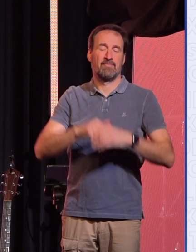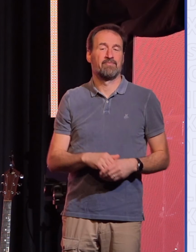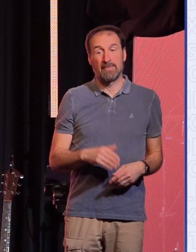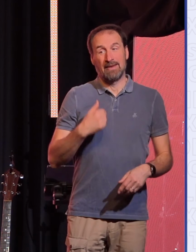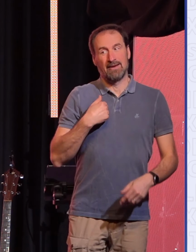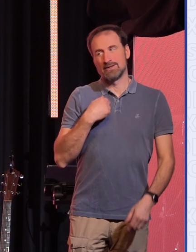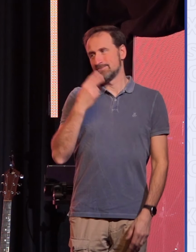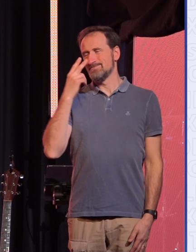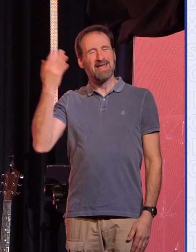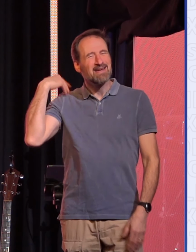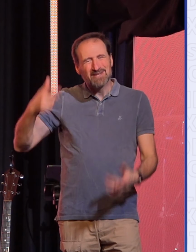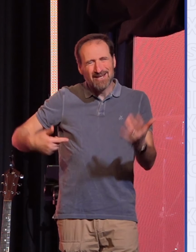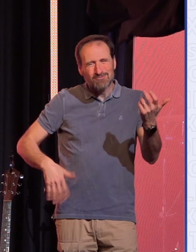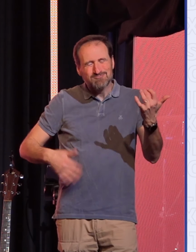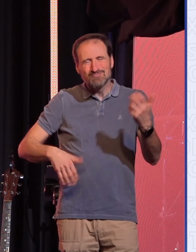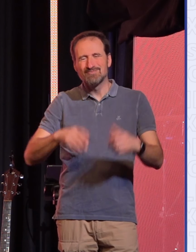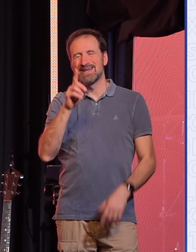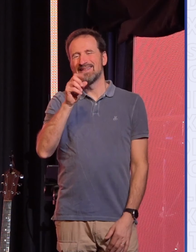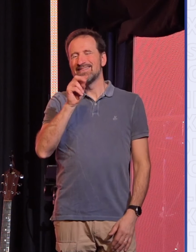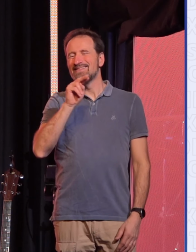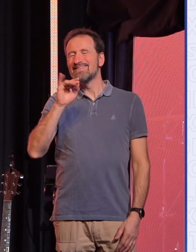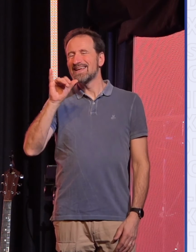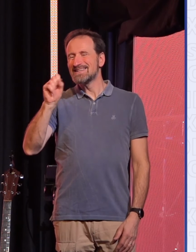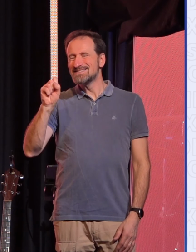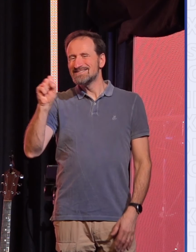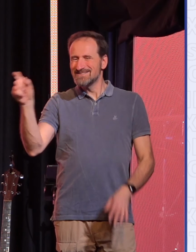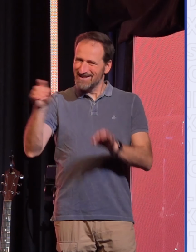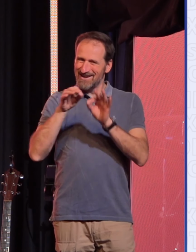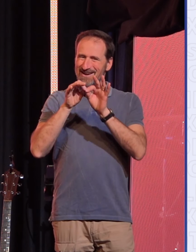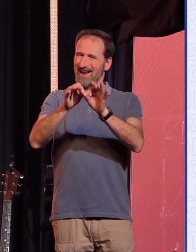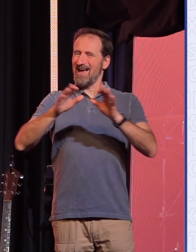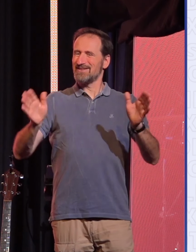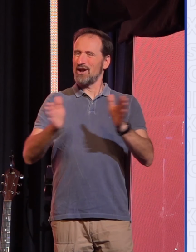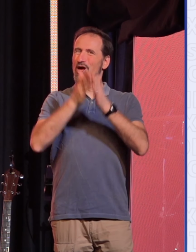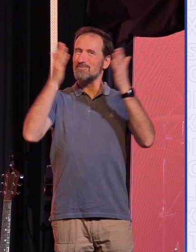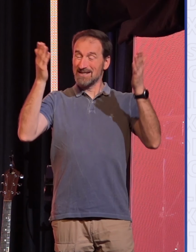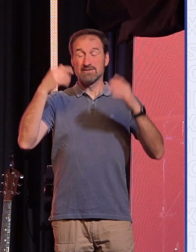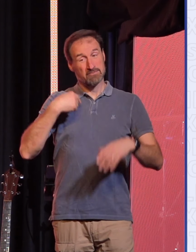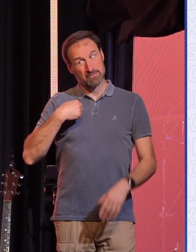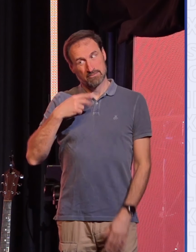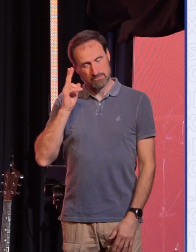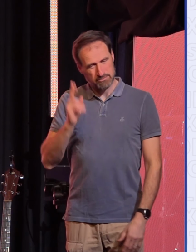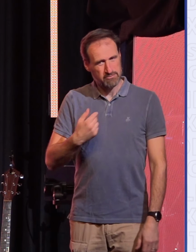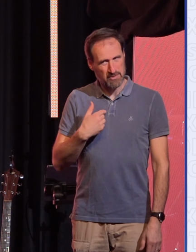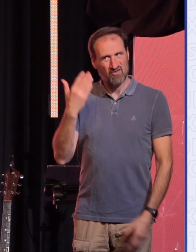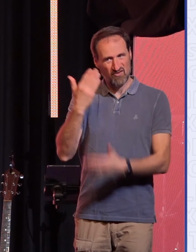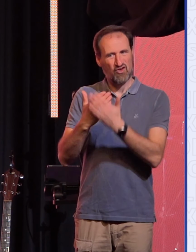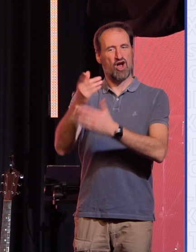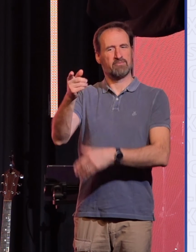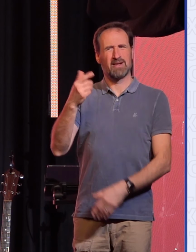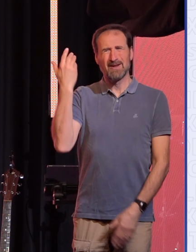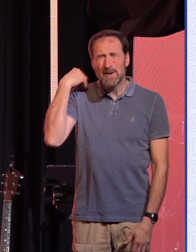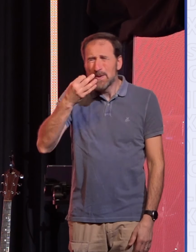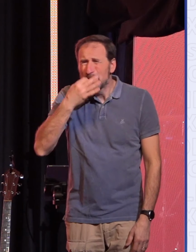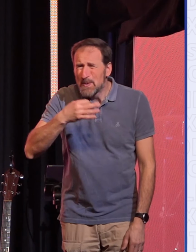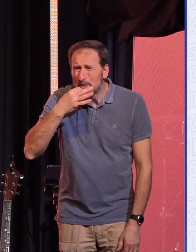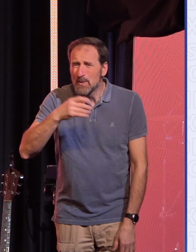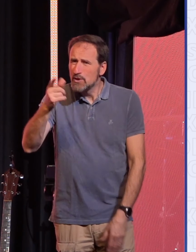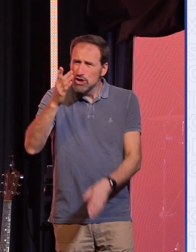eigentlich immer schon ein riesiges Vorbild. Weil er wirklich von einem jungen Alter mir immer erzählt hat, hey, was, wie er sich wirklich auf das